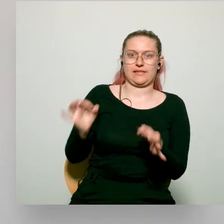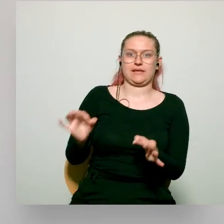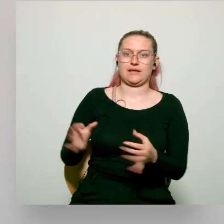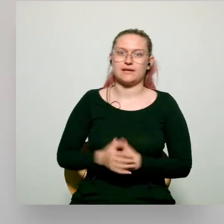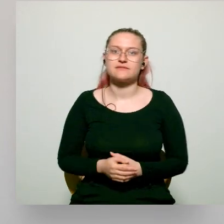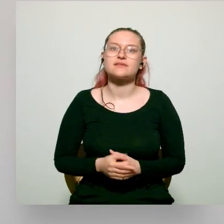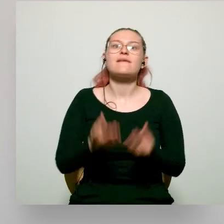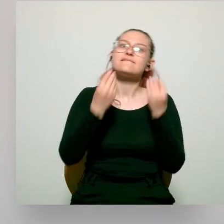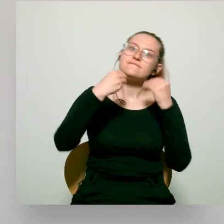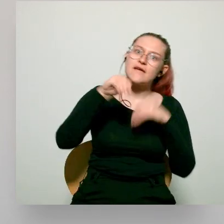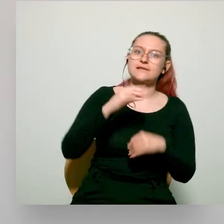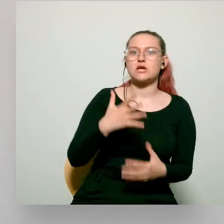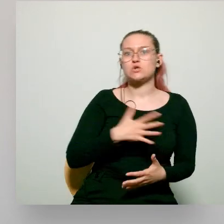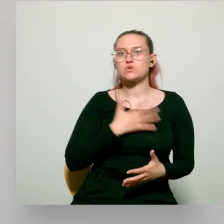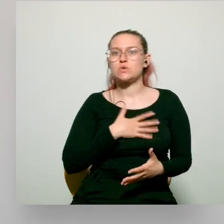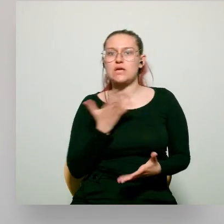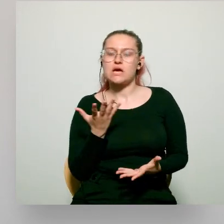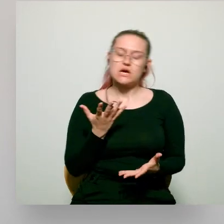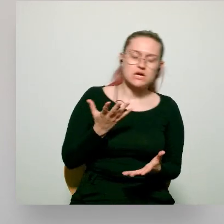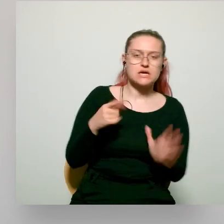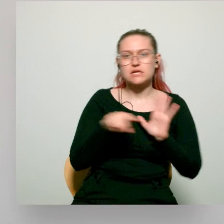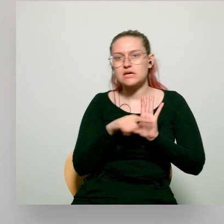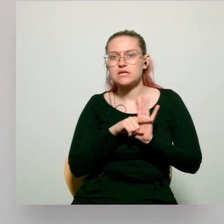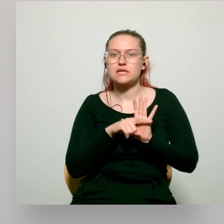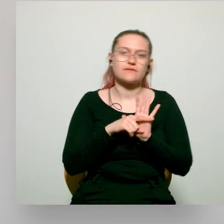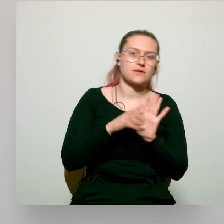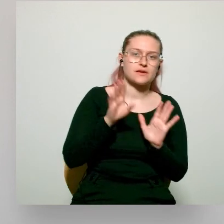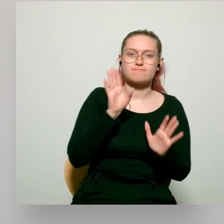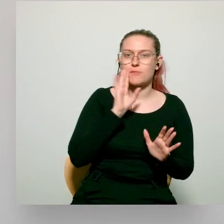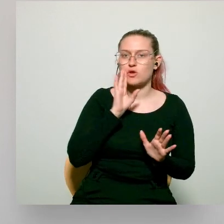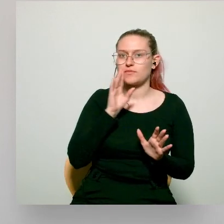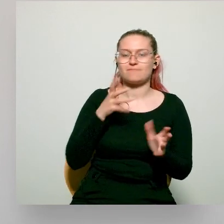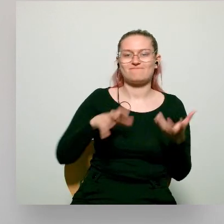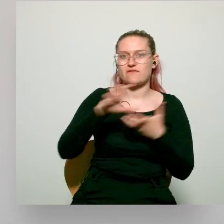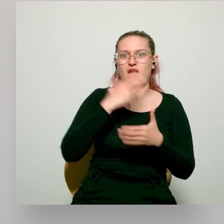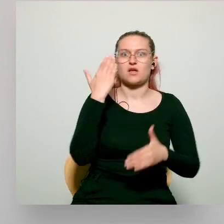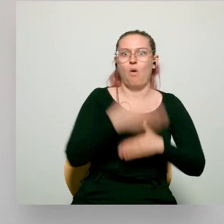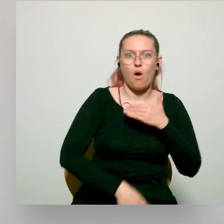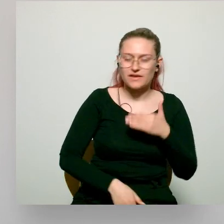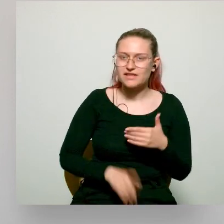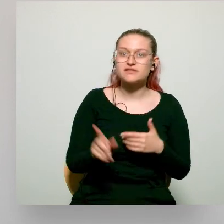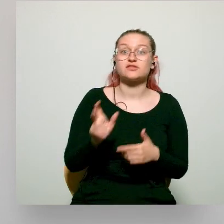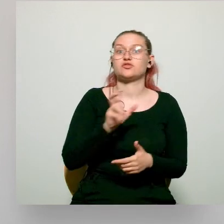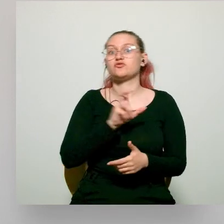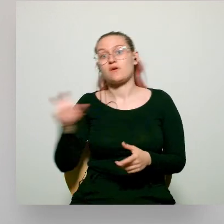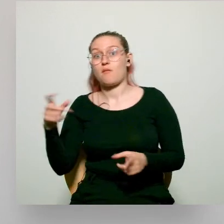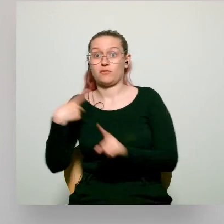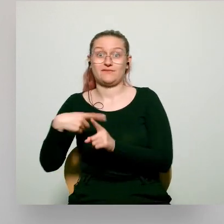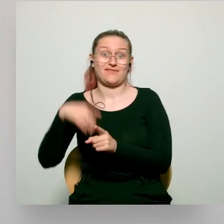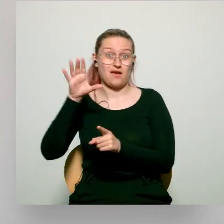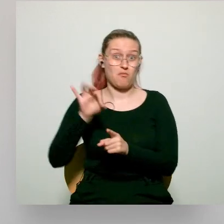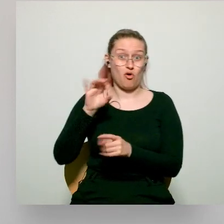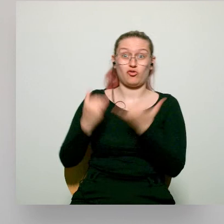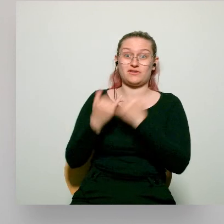apokaliptyczne na przykład nastroje, bo jak mówię, to społeczeństwo reaguje zaskakująco pozytywnie, tak jak się